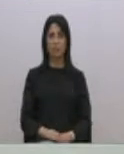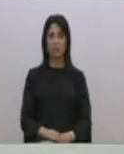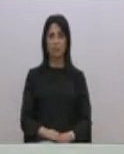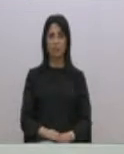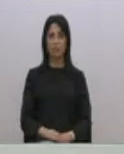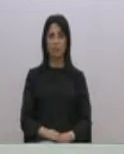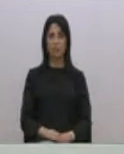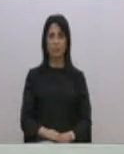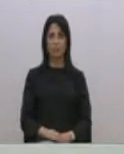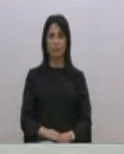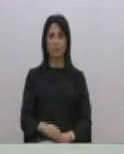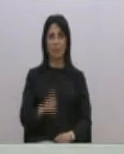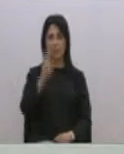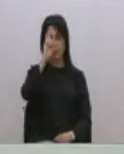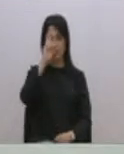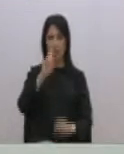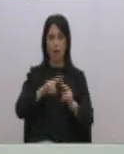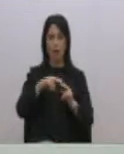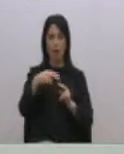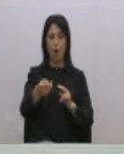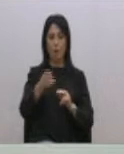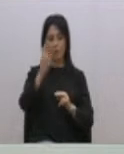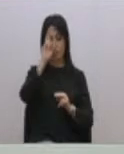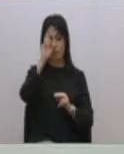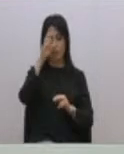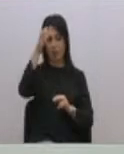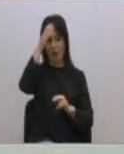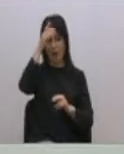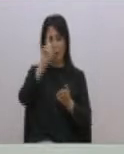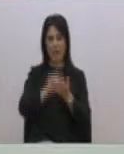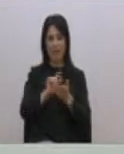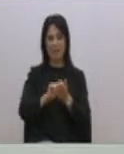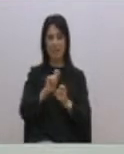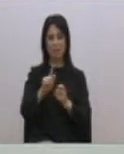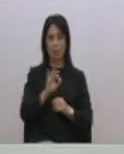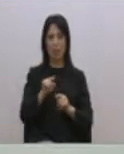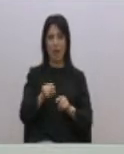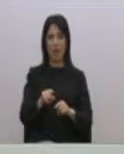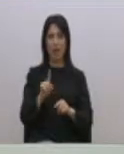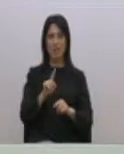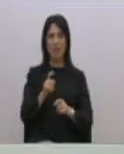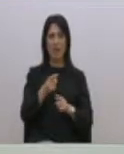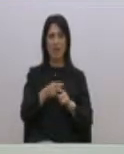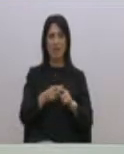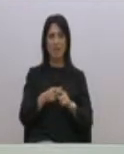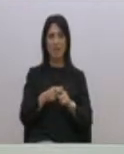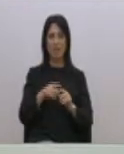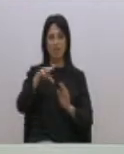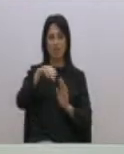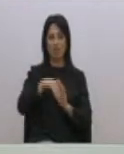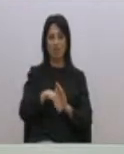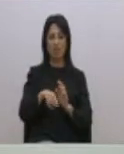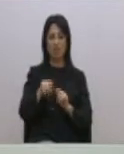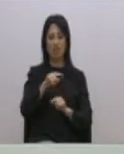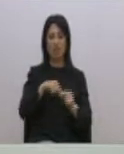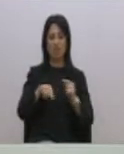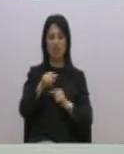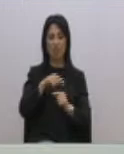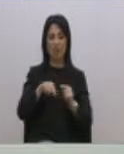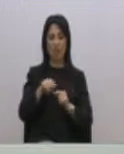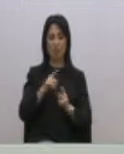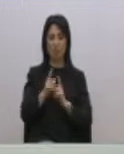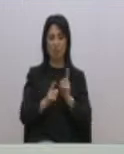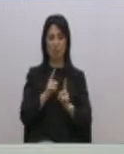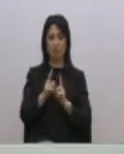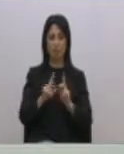Adlot, კითხვები არის სახელმწიფო კომპენსაციისა და სახელმწიფო აკადემიური სტიპენდიის შესახებ განხორციელება. Პირველად, შიდა კოლიზიის გამორიცხვის მიზნით,